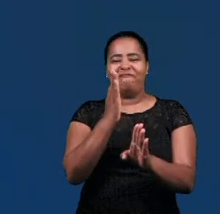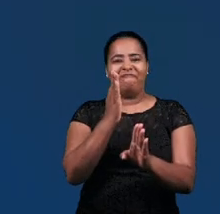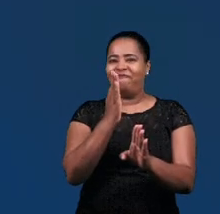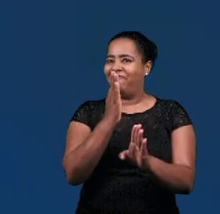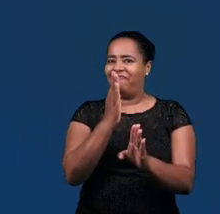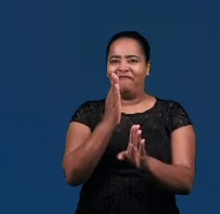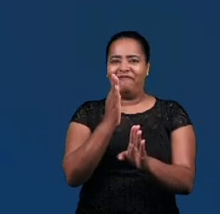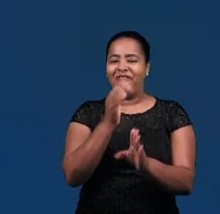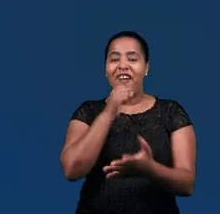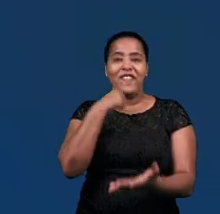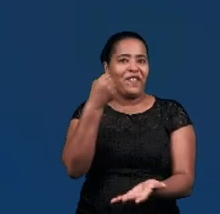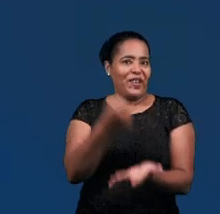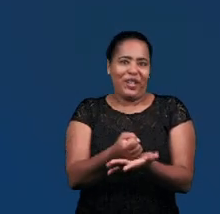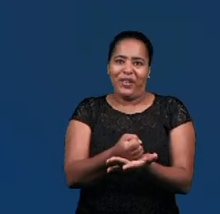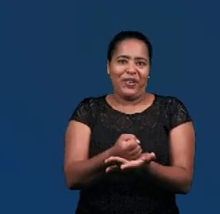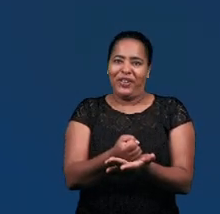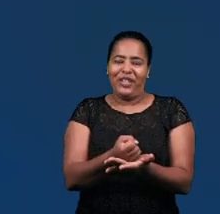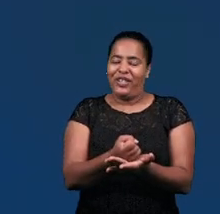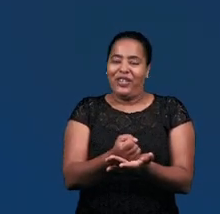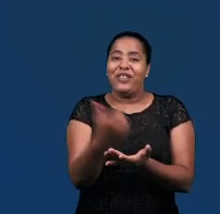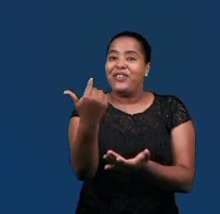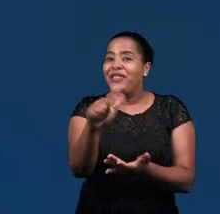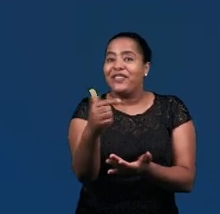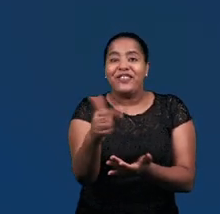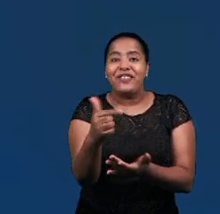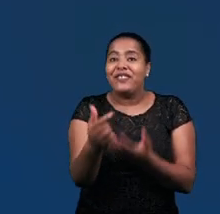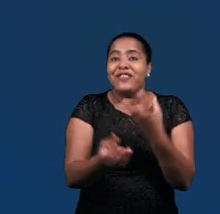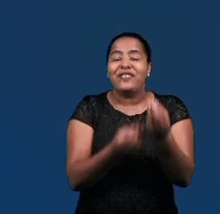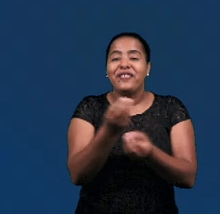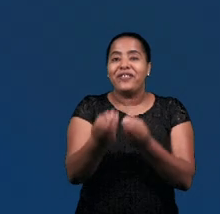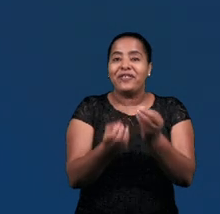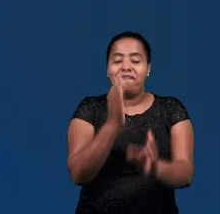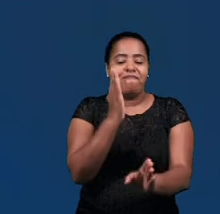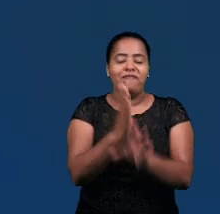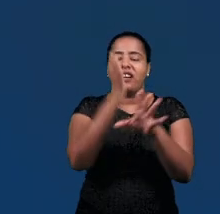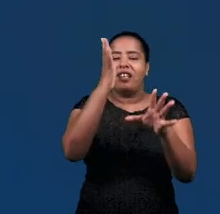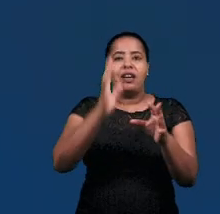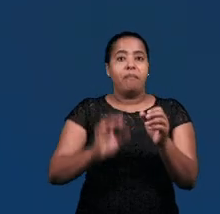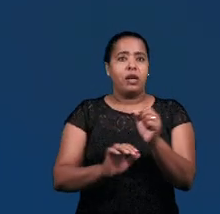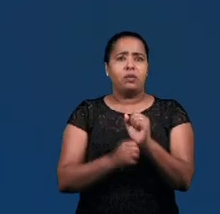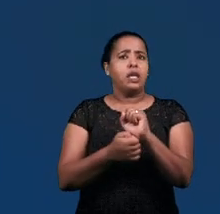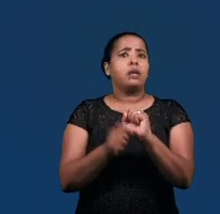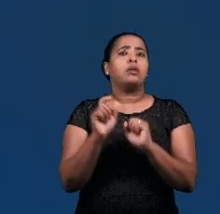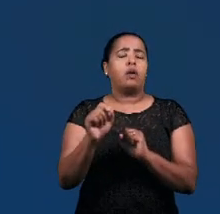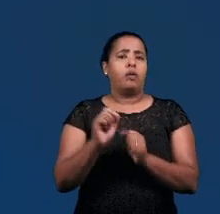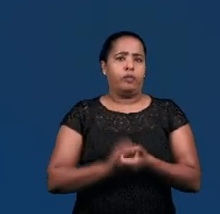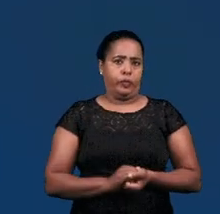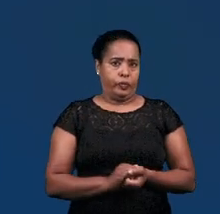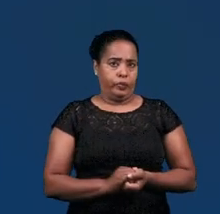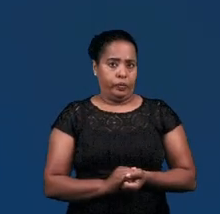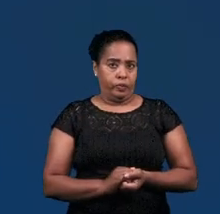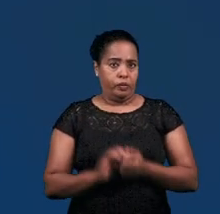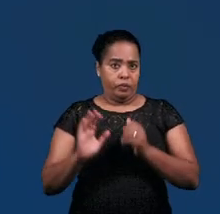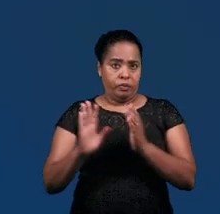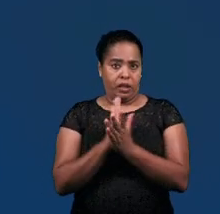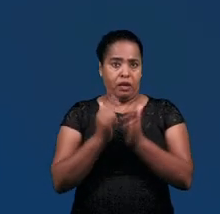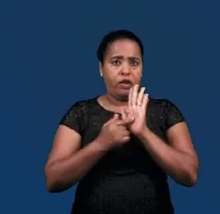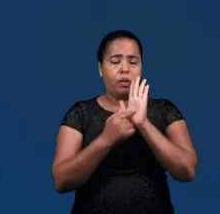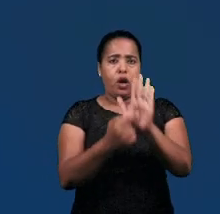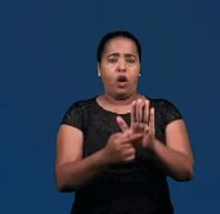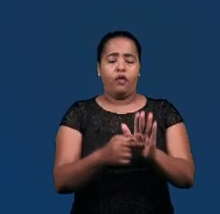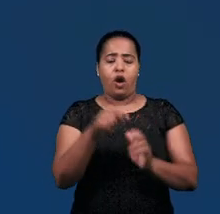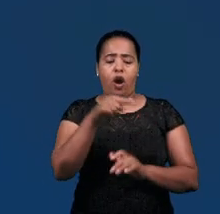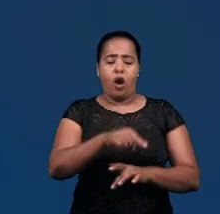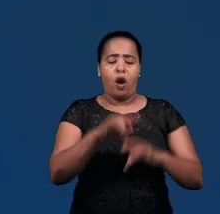l'Ancien Testament. Il n'avait pas comment deviner. Voyez l'énigme qui était. Il leur dit, de celui